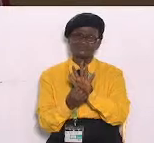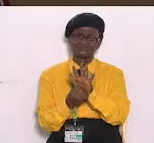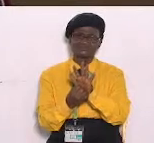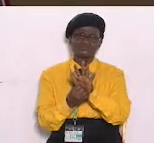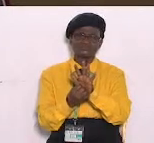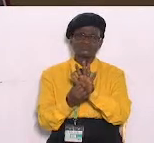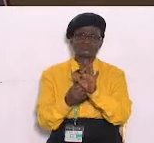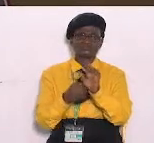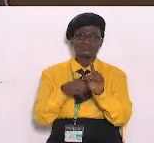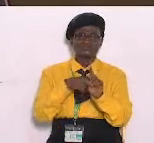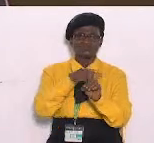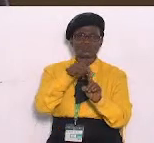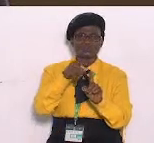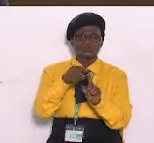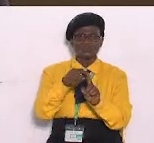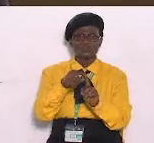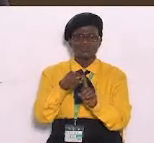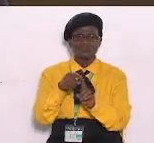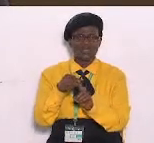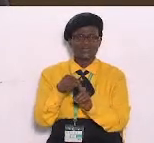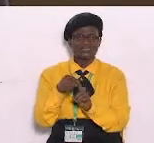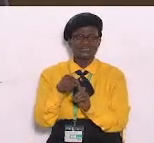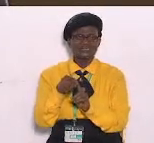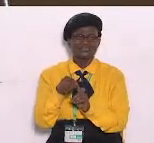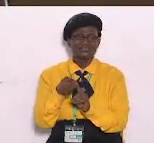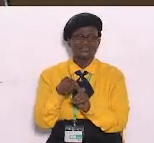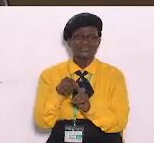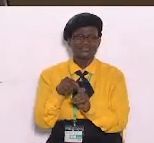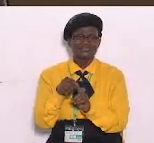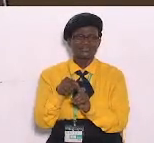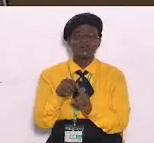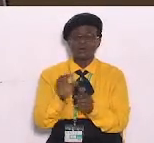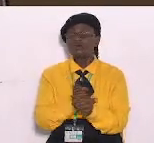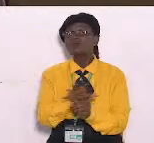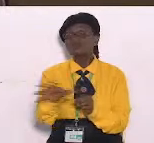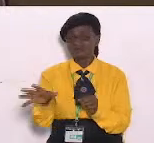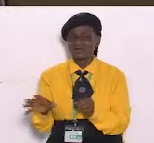exemple au moment où coronavirus était